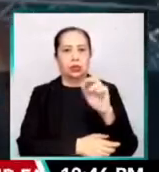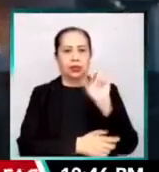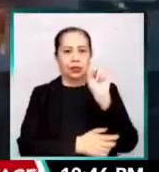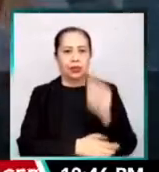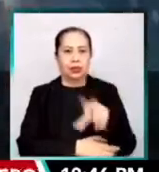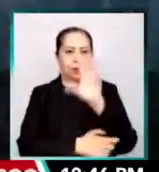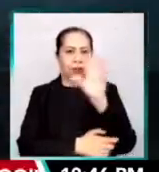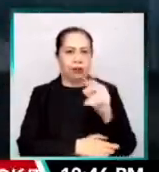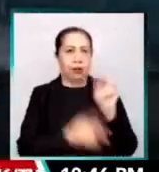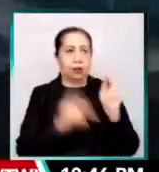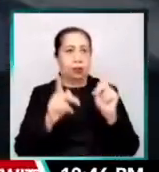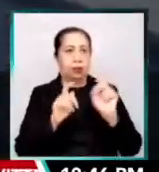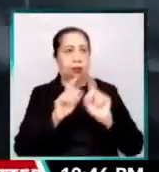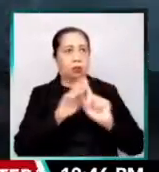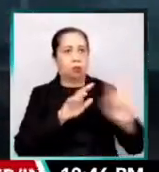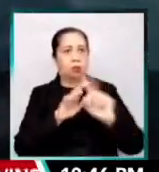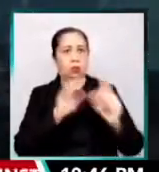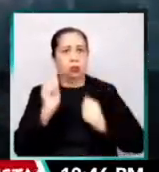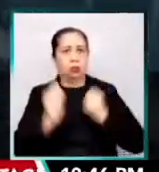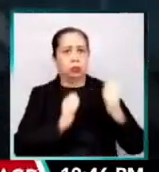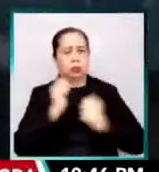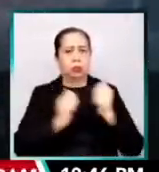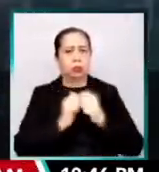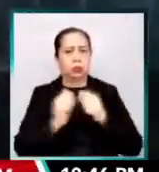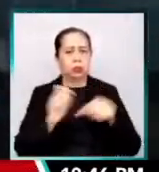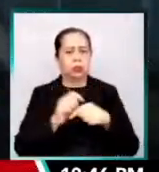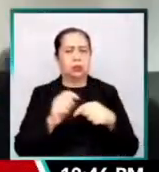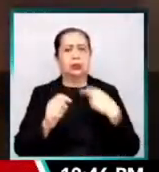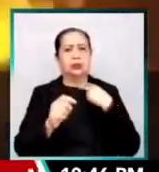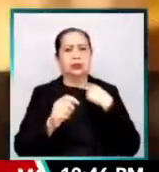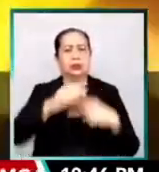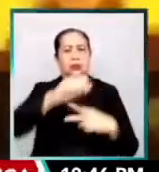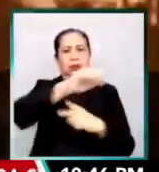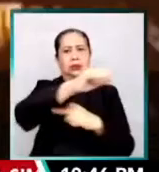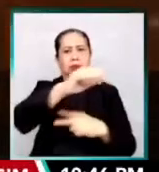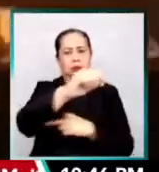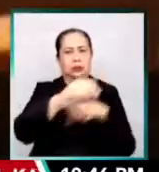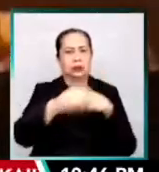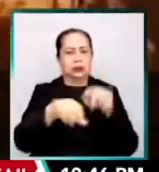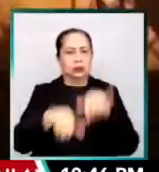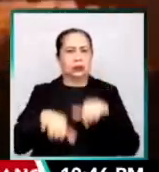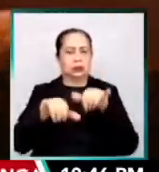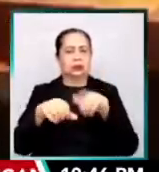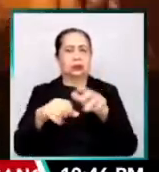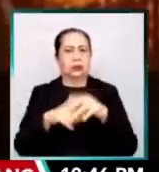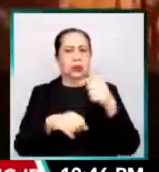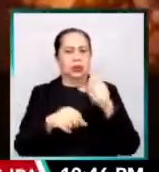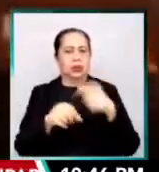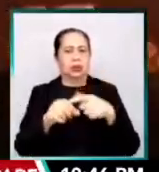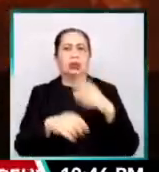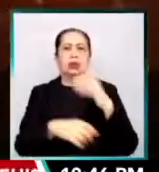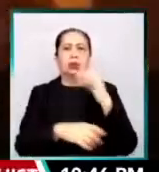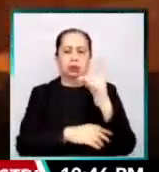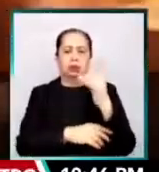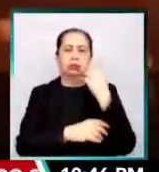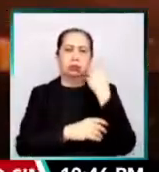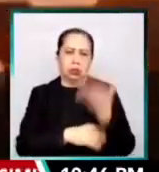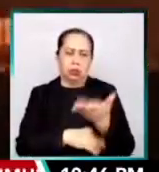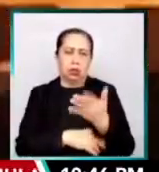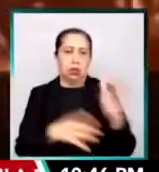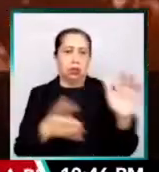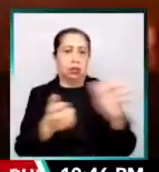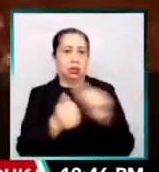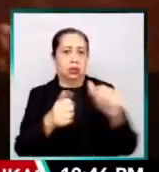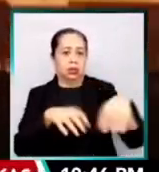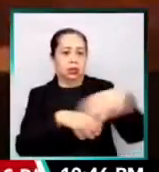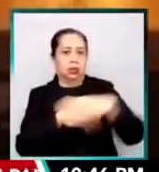Ayon sa mga otoridad, naipit sa ilalim ng tulay ang nagliyab na gas tanker. Walo ang nasawi. Napinsala ang mga kalapit na sasakyan